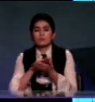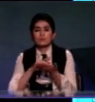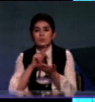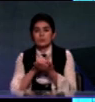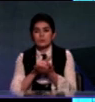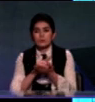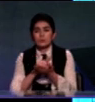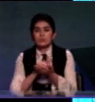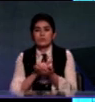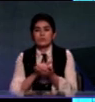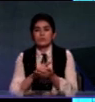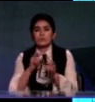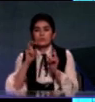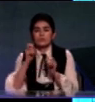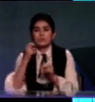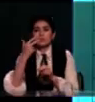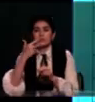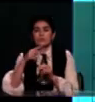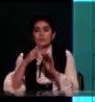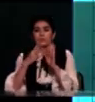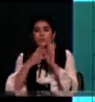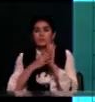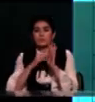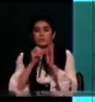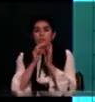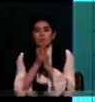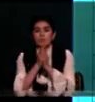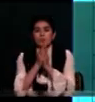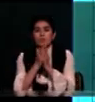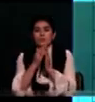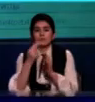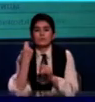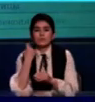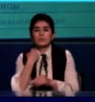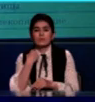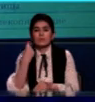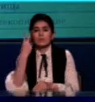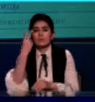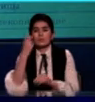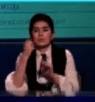задание. Тема 39 по учебнику, параграф, страница